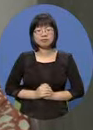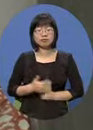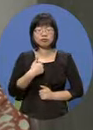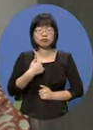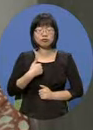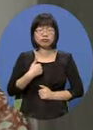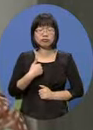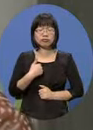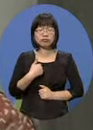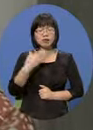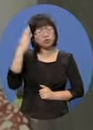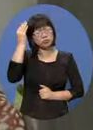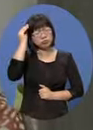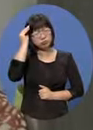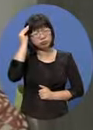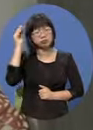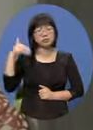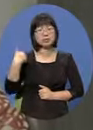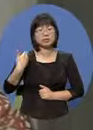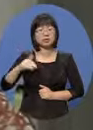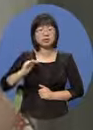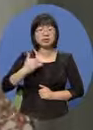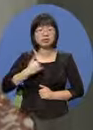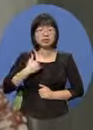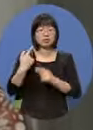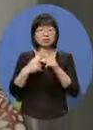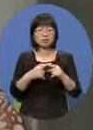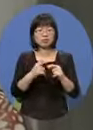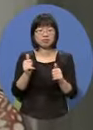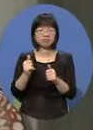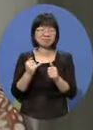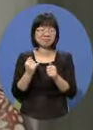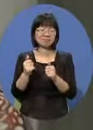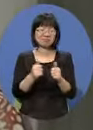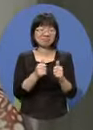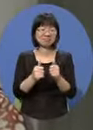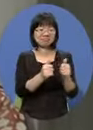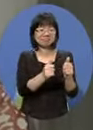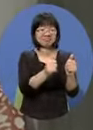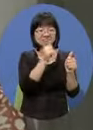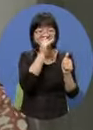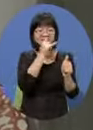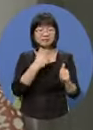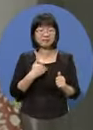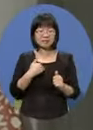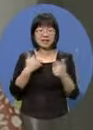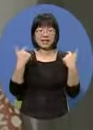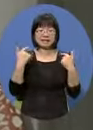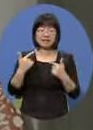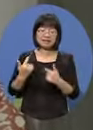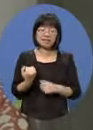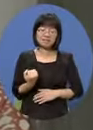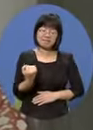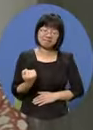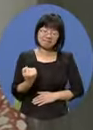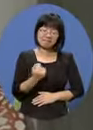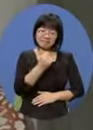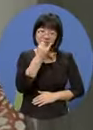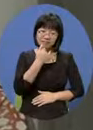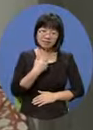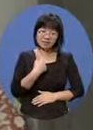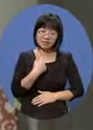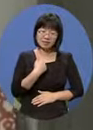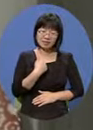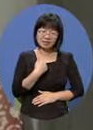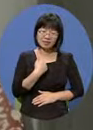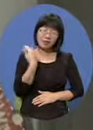저는 제가 몰라 무식한지 모르지만 저는 그냥 무조건 따라다녀요. 그러니까 애를 그러니까 옆에 두는 편이에요. 제 눈에서 안